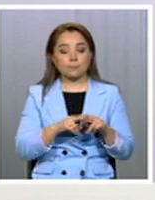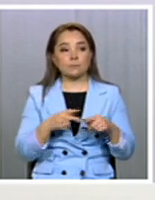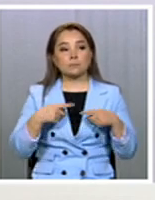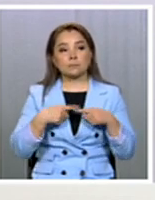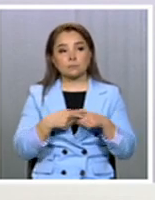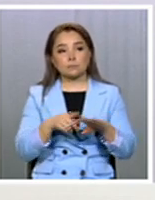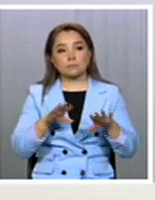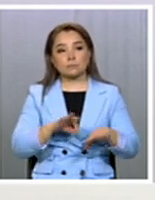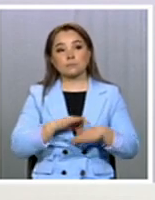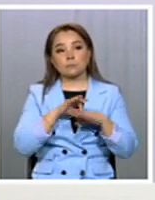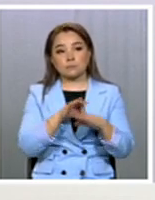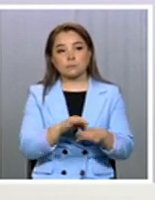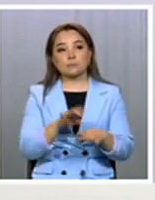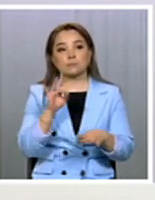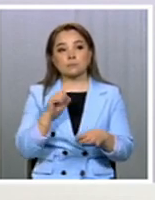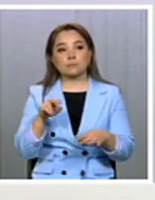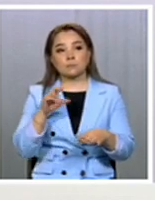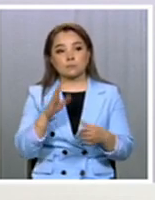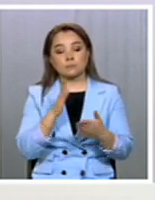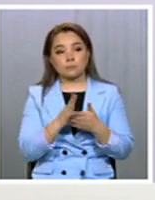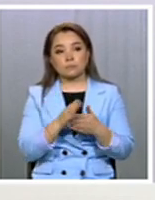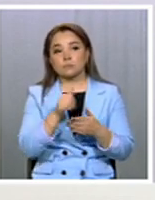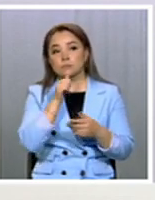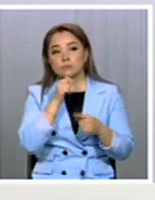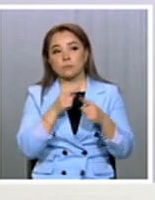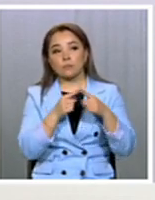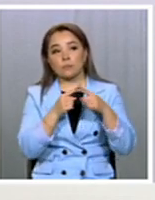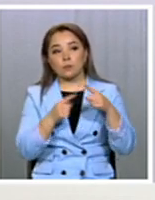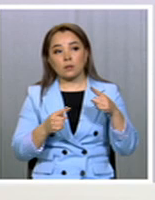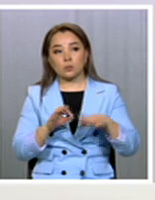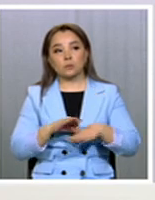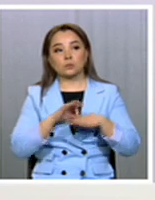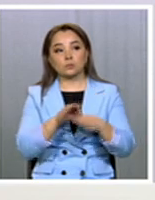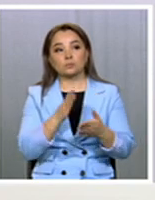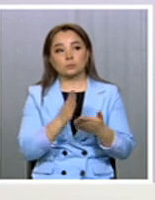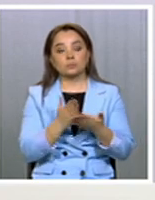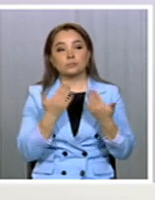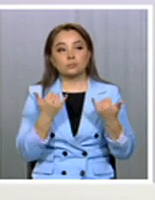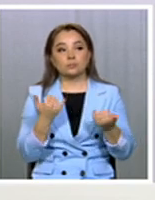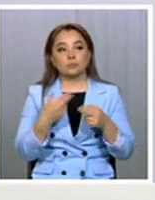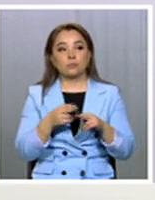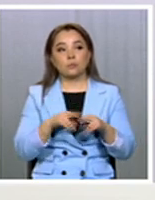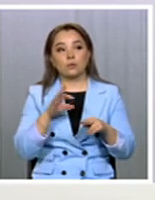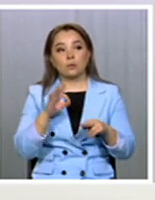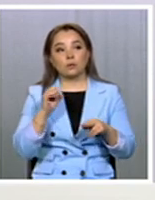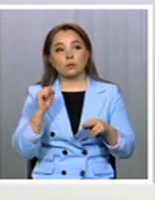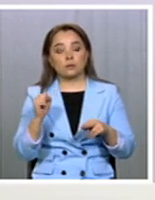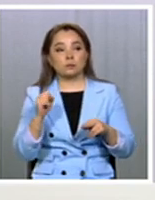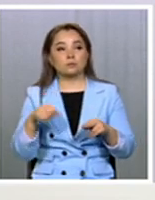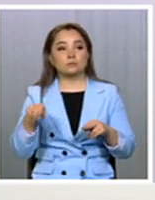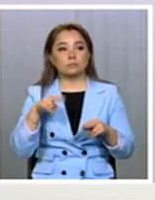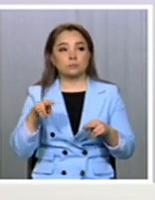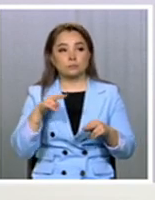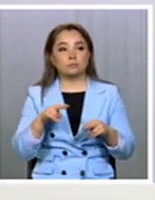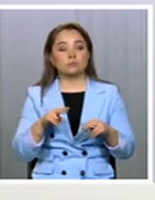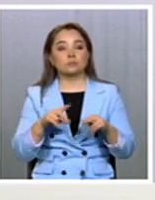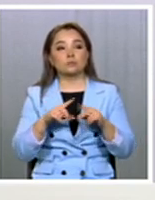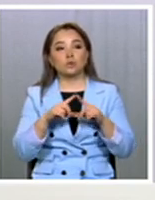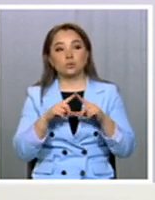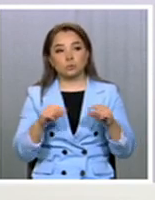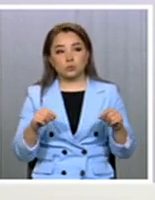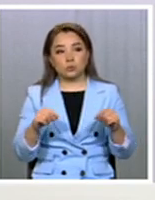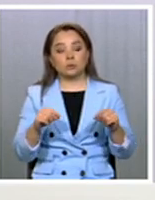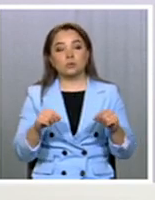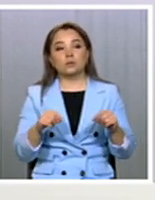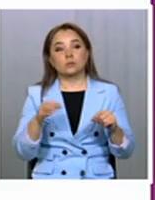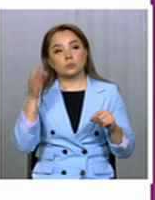нүктесінде жүргізілген радиусқа перпендикуляр. Олай болса, бізде О, А, Д үш бұрышы, тік бұрышты